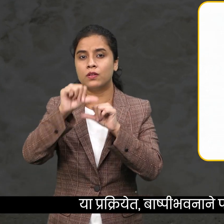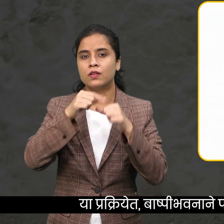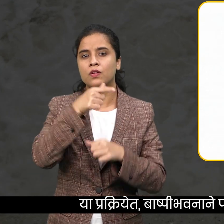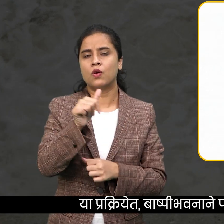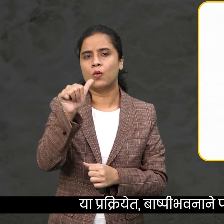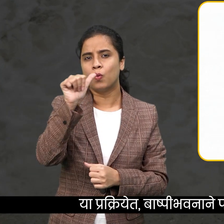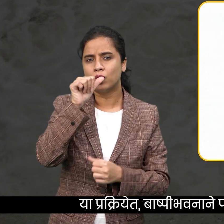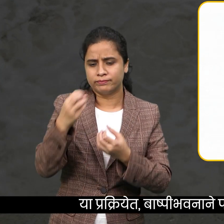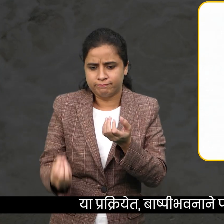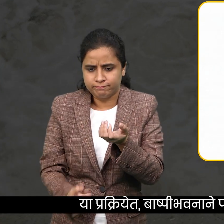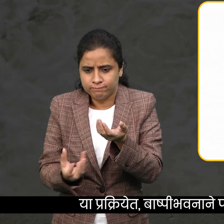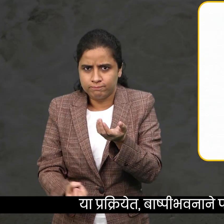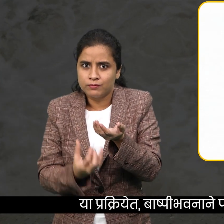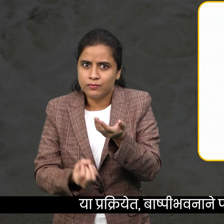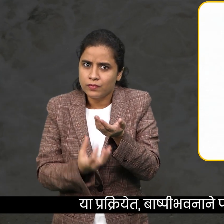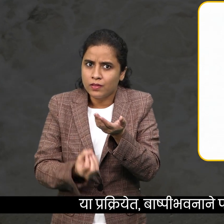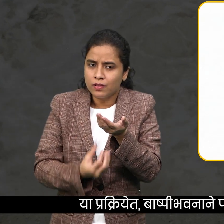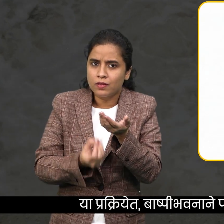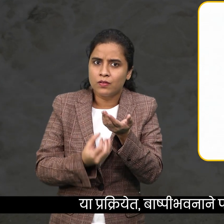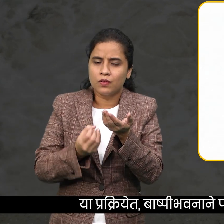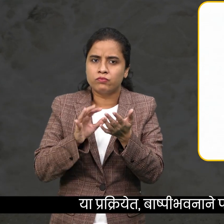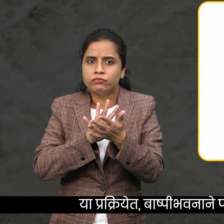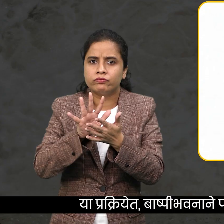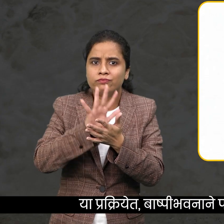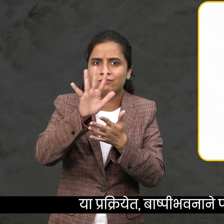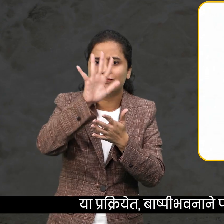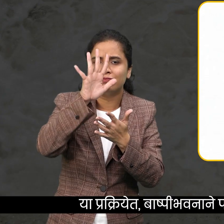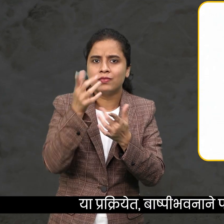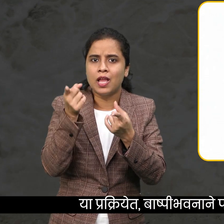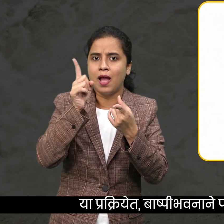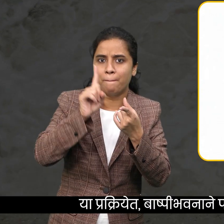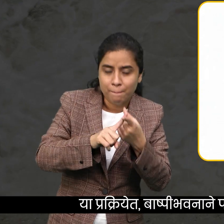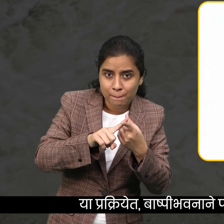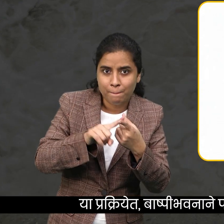या प्रक्रियेत बाष्पीभवनाने पाणी गरम करून बाष्प तयार केले जाते